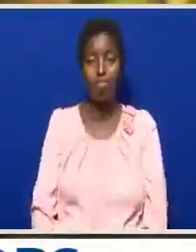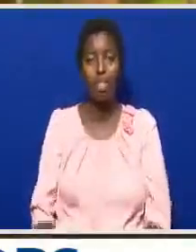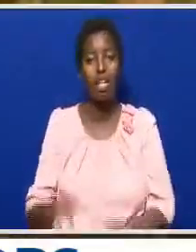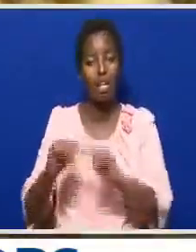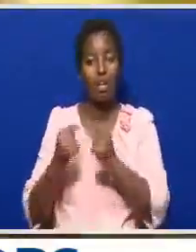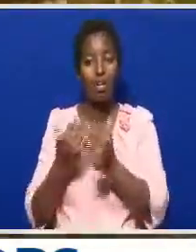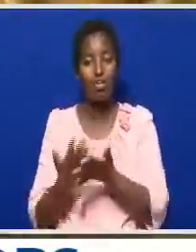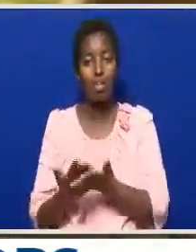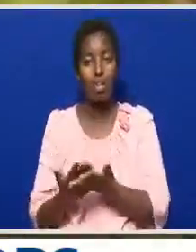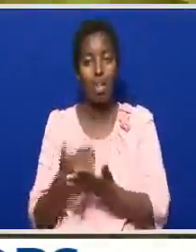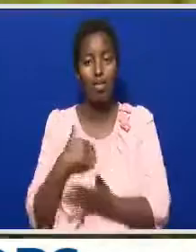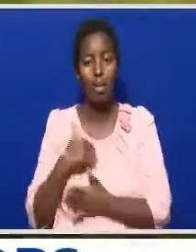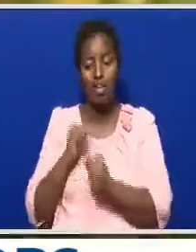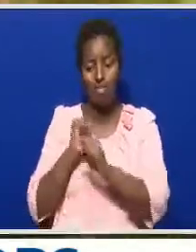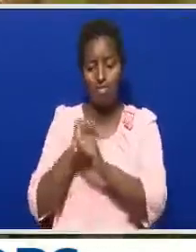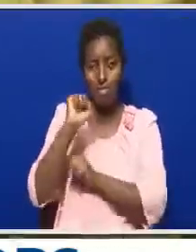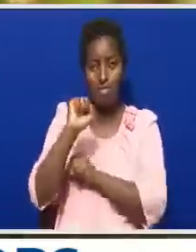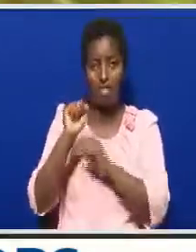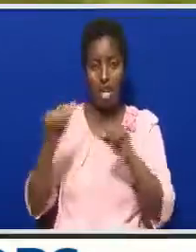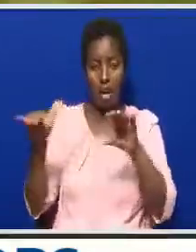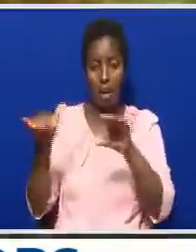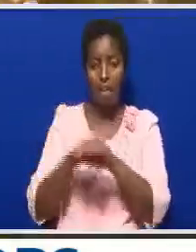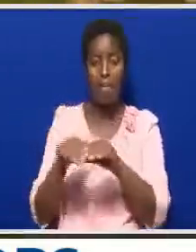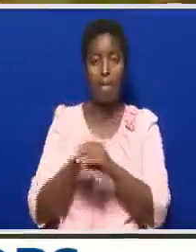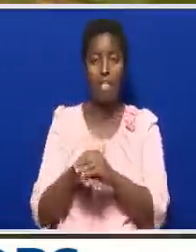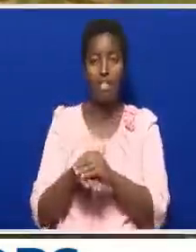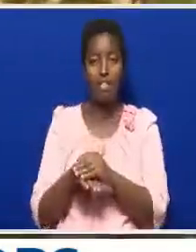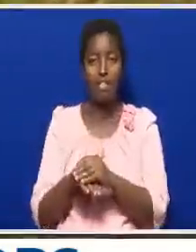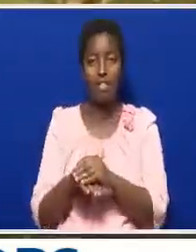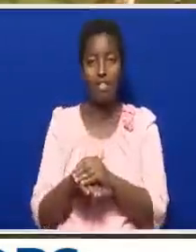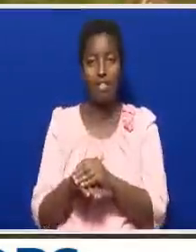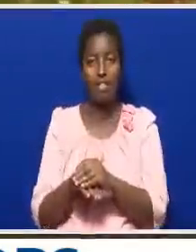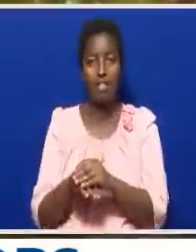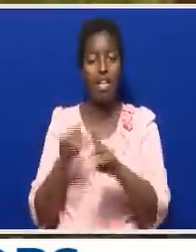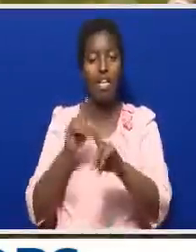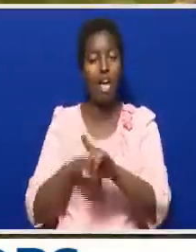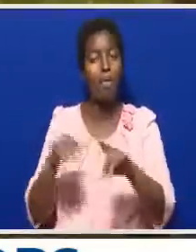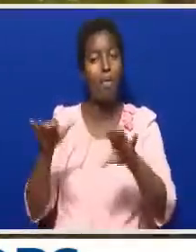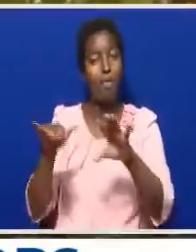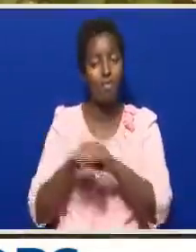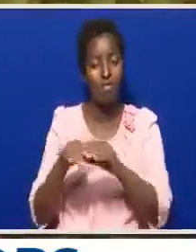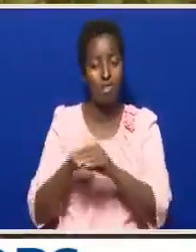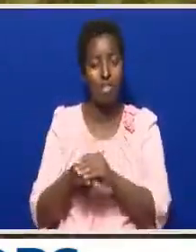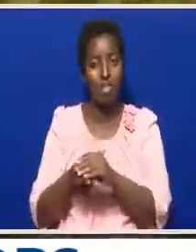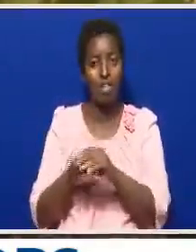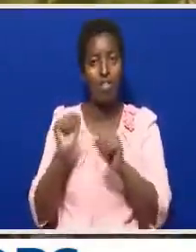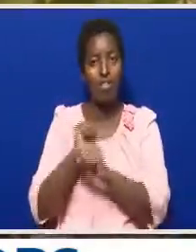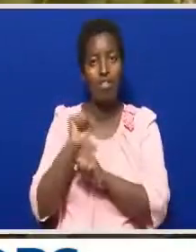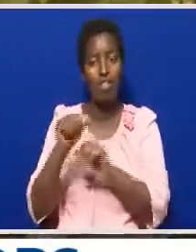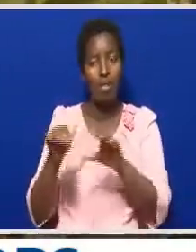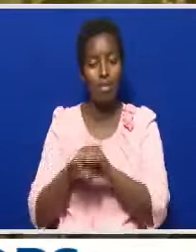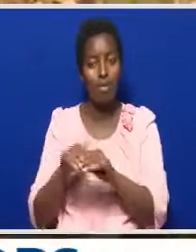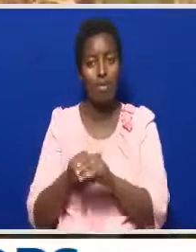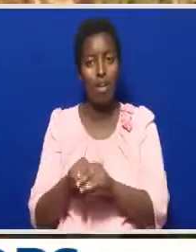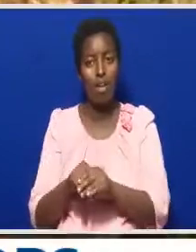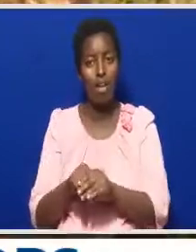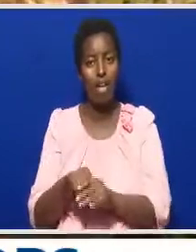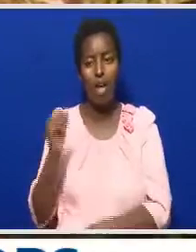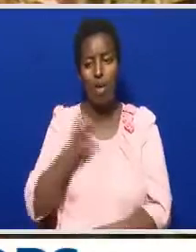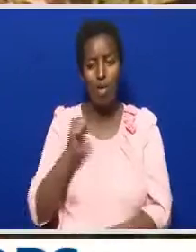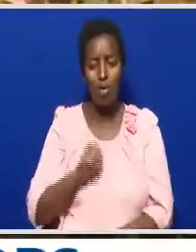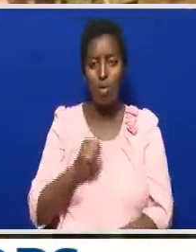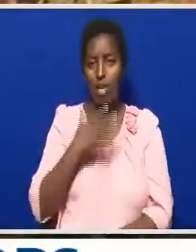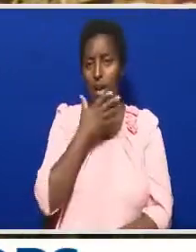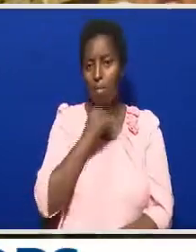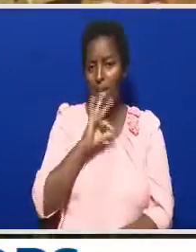yetu nimekwambia tuko watu 15. Na tukiwa 15 nafikiri wale wazee wakubwa ni